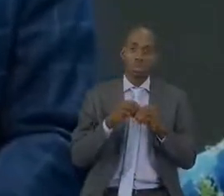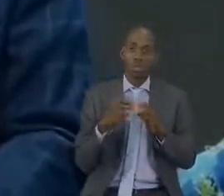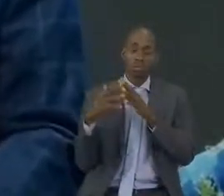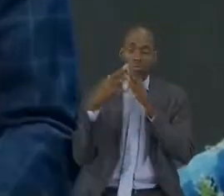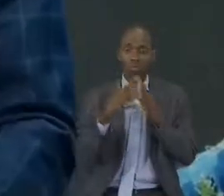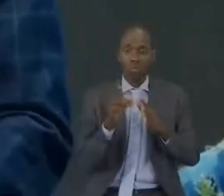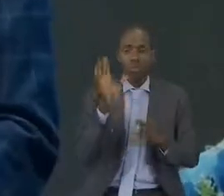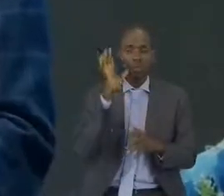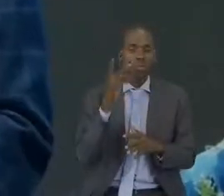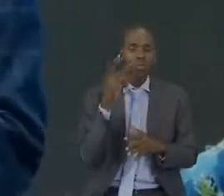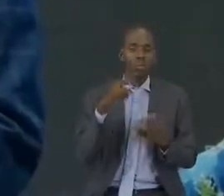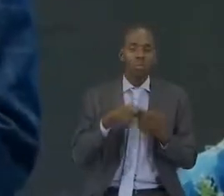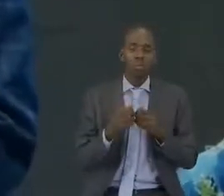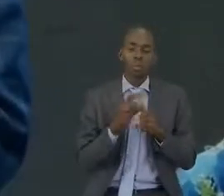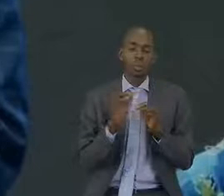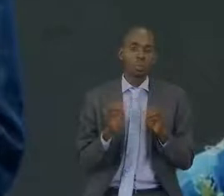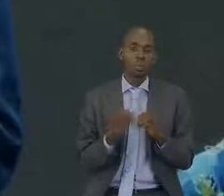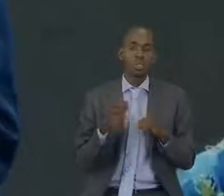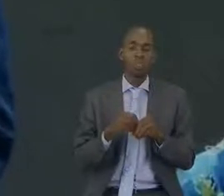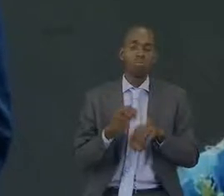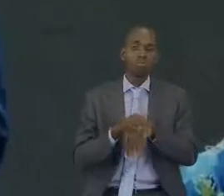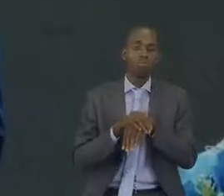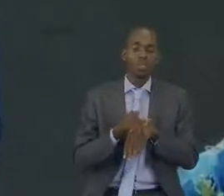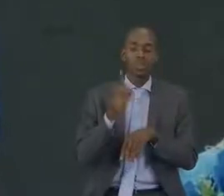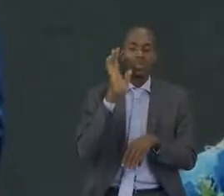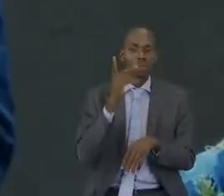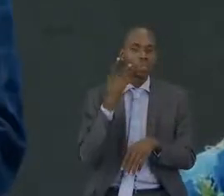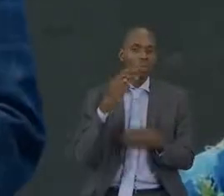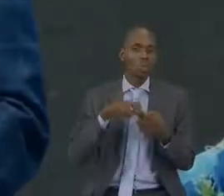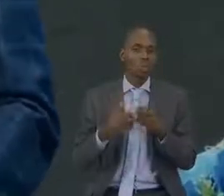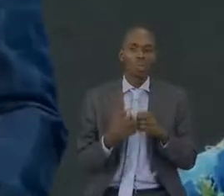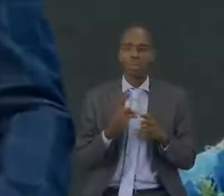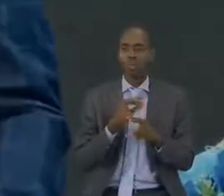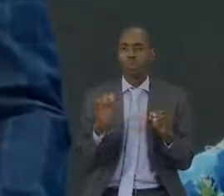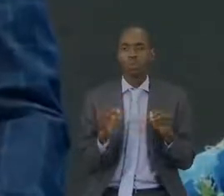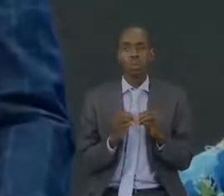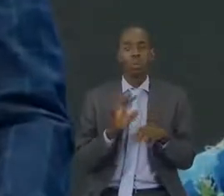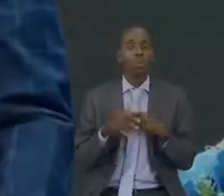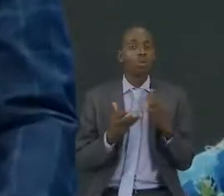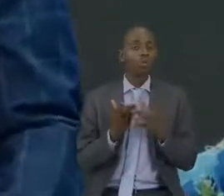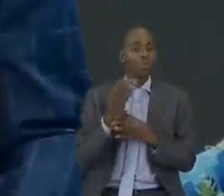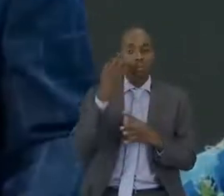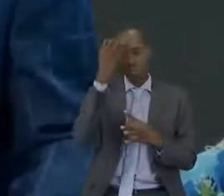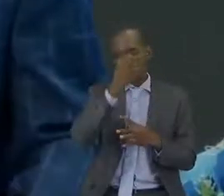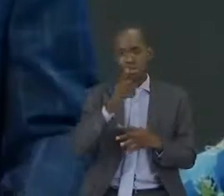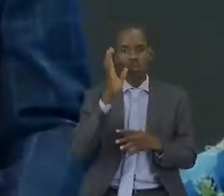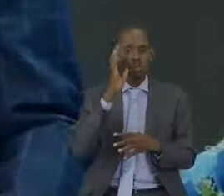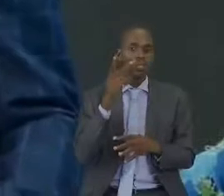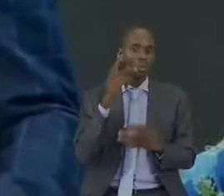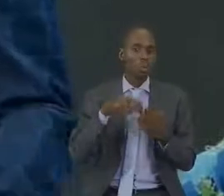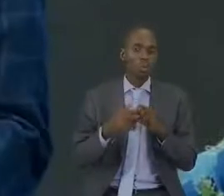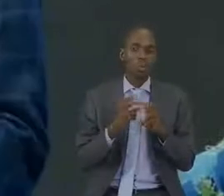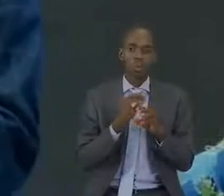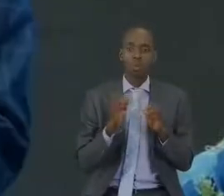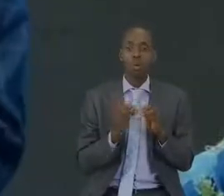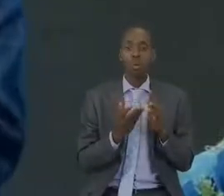En Grande-Bretagne, vous ne les verrez plus. En Europe, vous ne les verrez plus. En Afrique, vous ne les